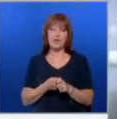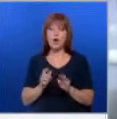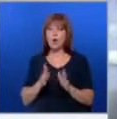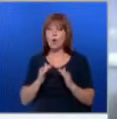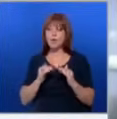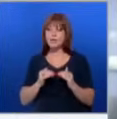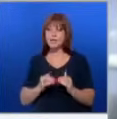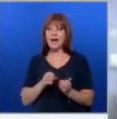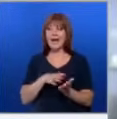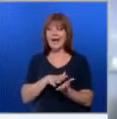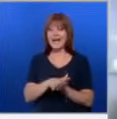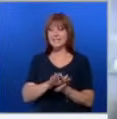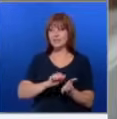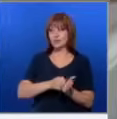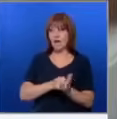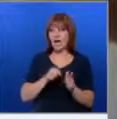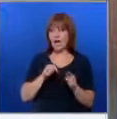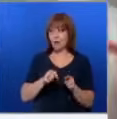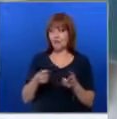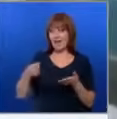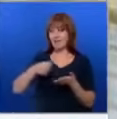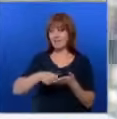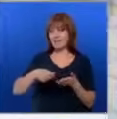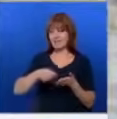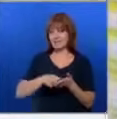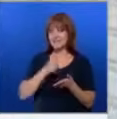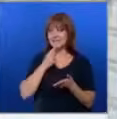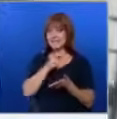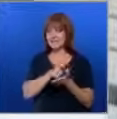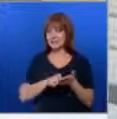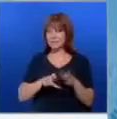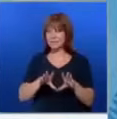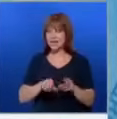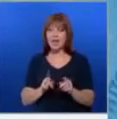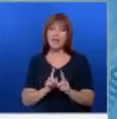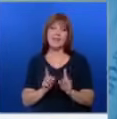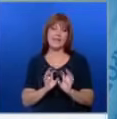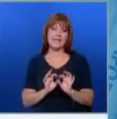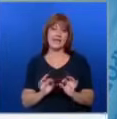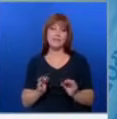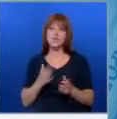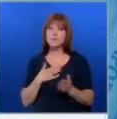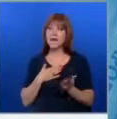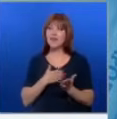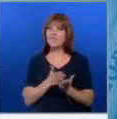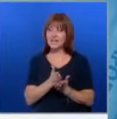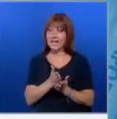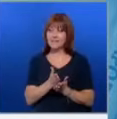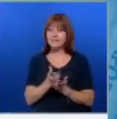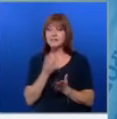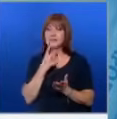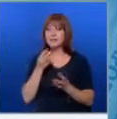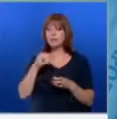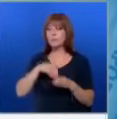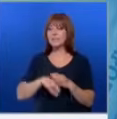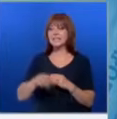ще намалят разходите на касата, ако този вариант за финансиране на обработка на рецепти бъде прият, още не е ясно. Има варианти за пренасочване на